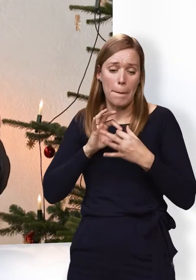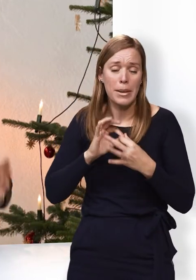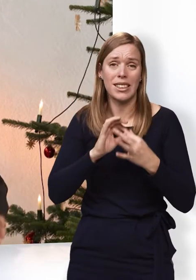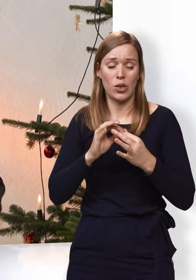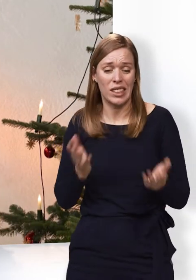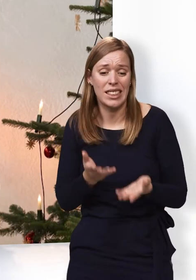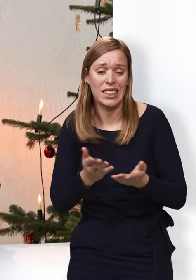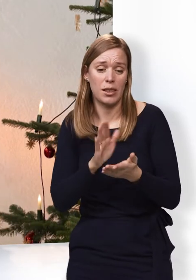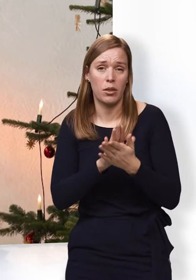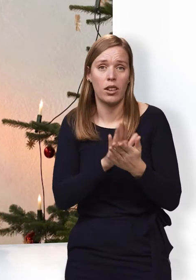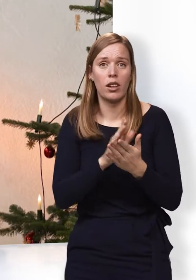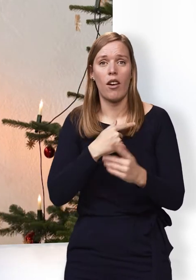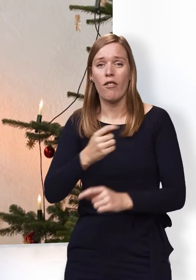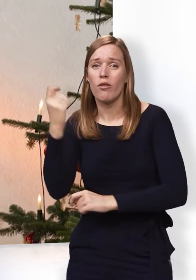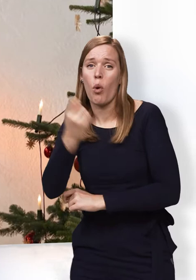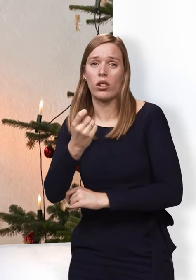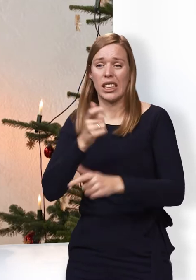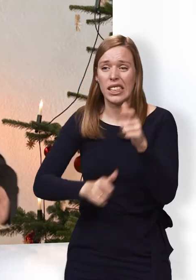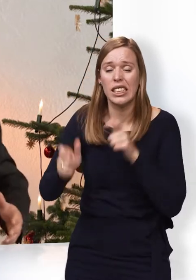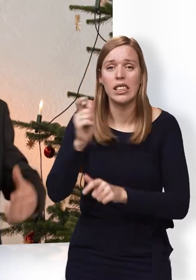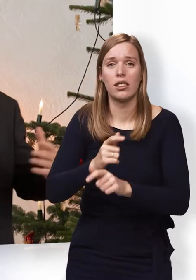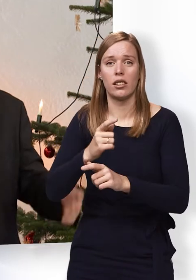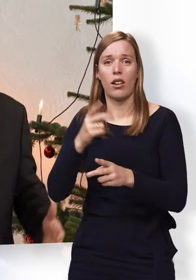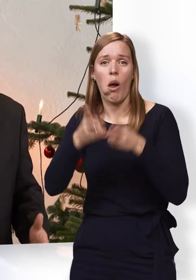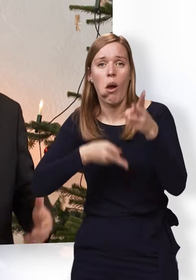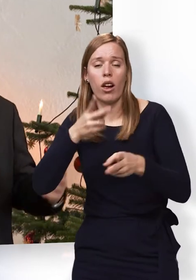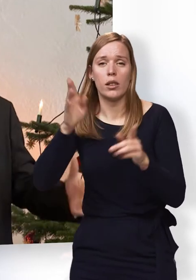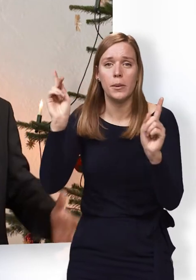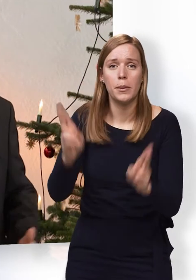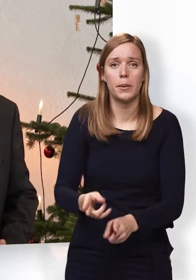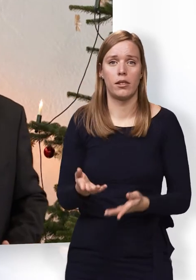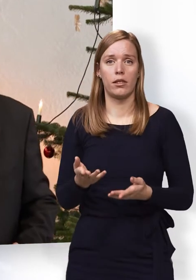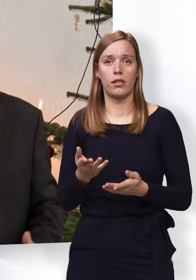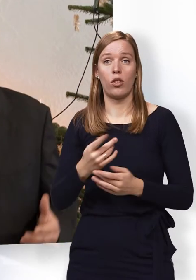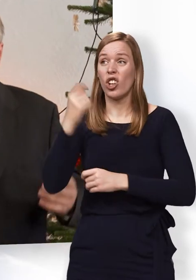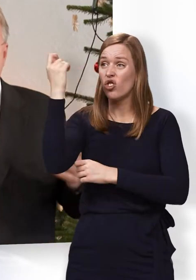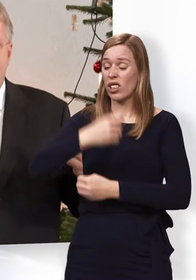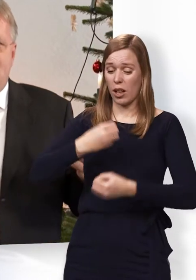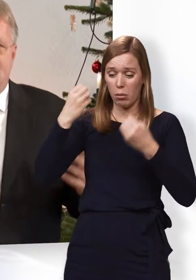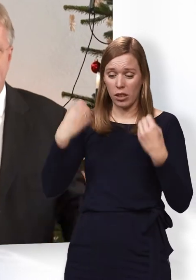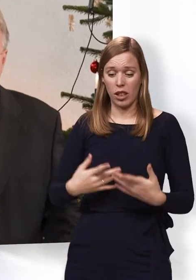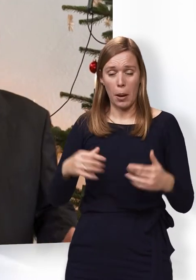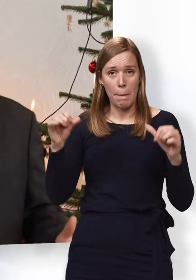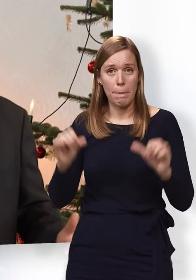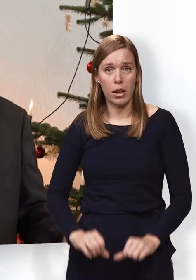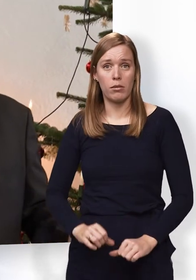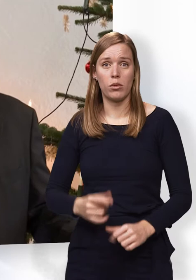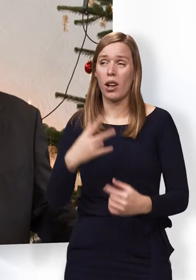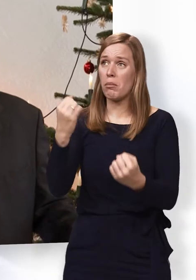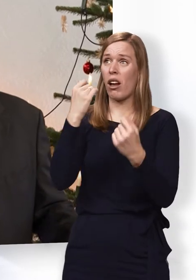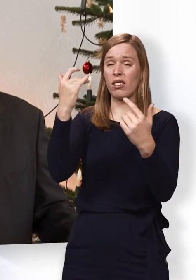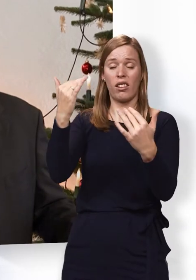Wir kämpfen gegen Vorurteile, gegen Verleumdungen. Wir kämpfen gegen Schicksalsschläge und Schicksalsmächte. Wir versuchen, das